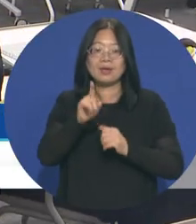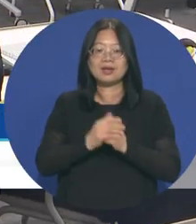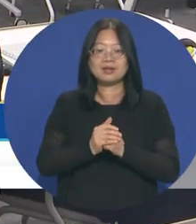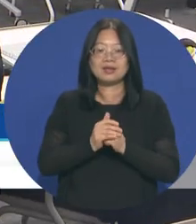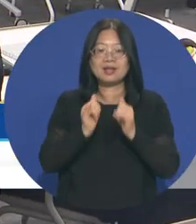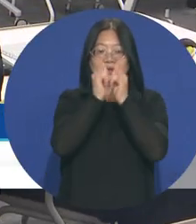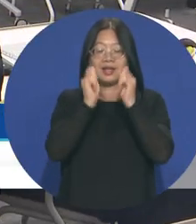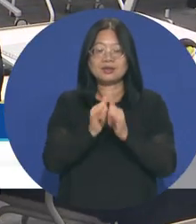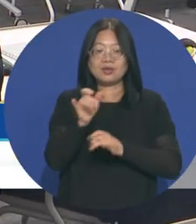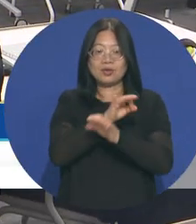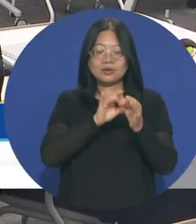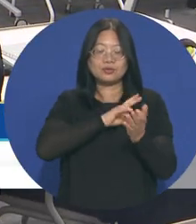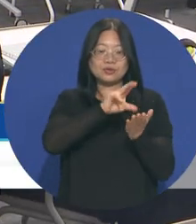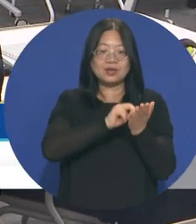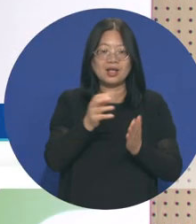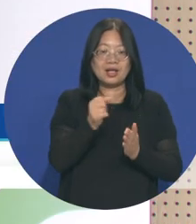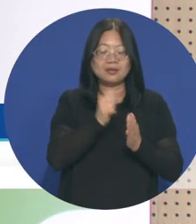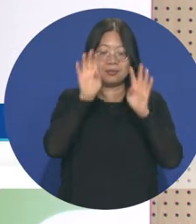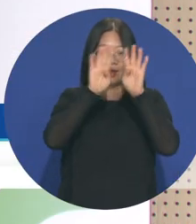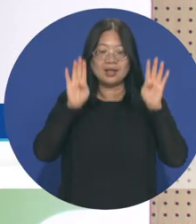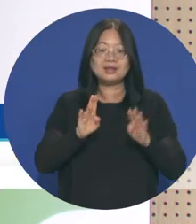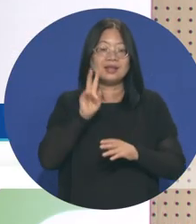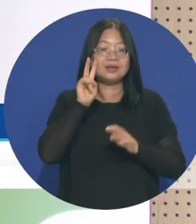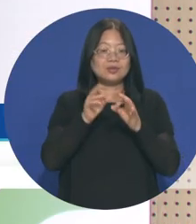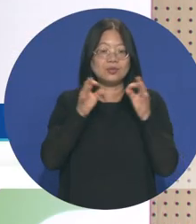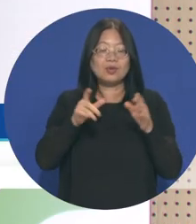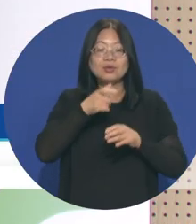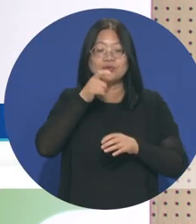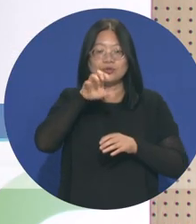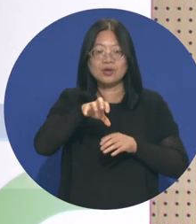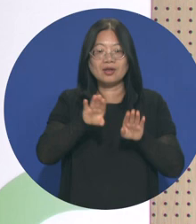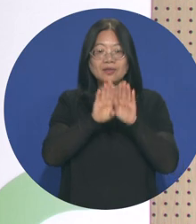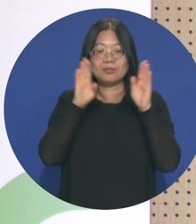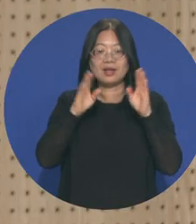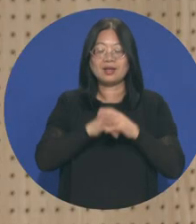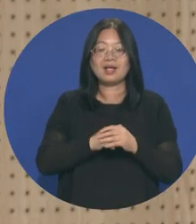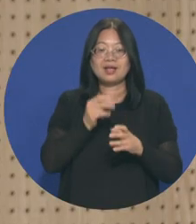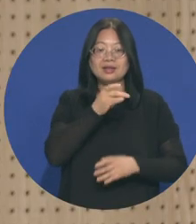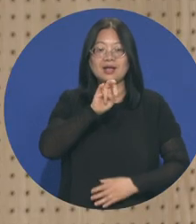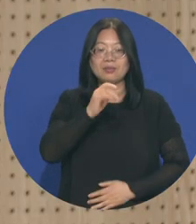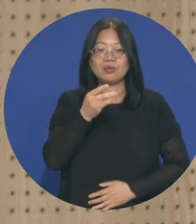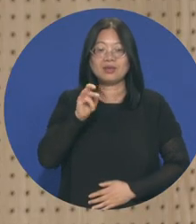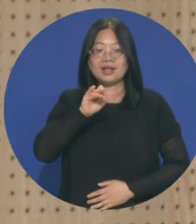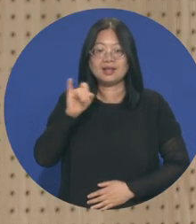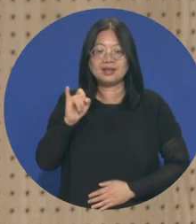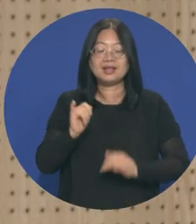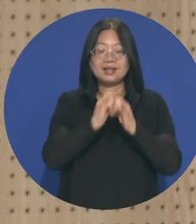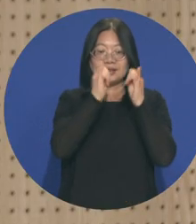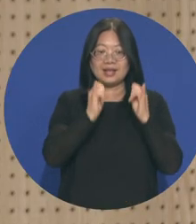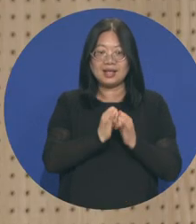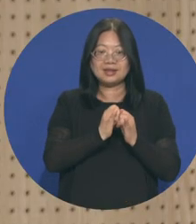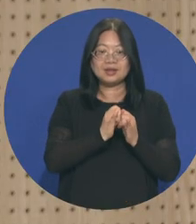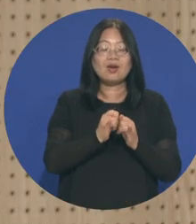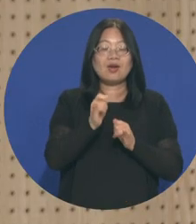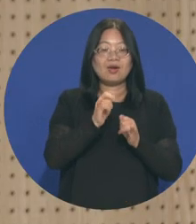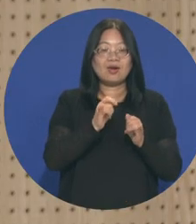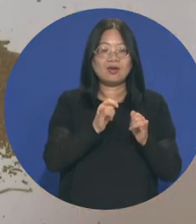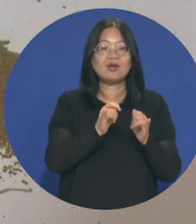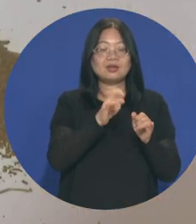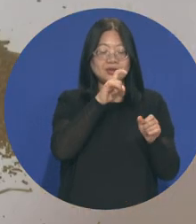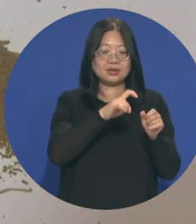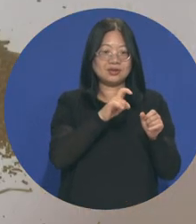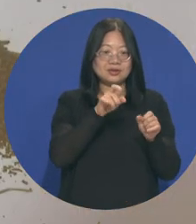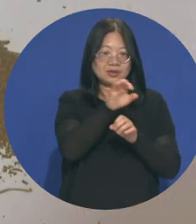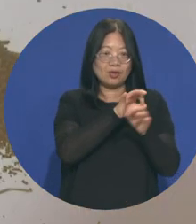경기도가 사회적 경제를 주제로 한 박람회를 이틀 동안 수원에서 열었습니다. 청년 데모데이에는 사회적 경제 분야 창업자들이